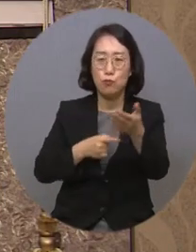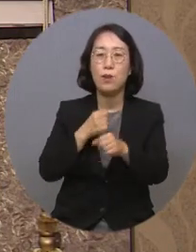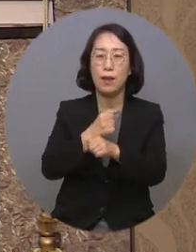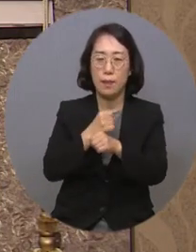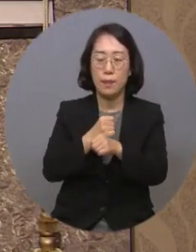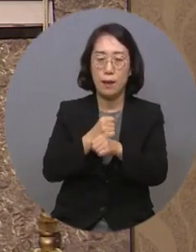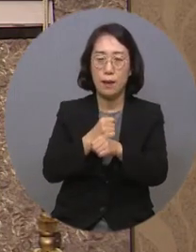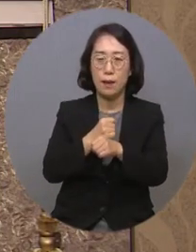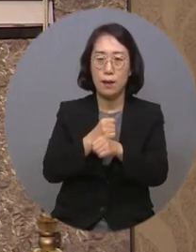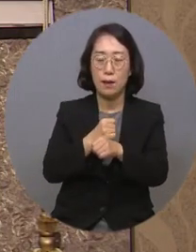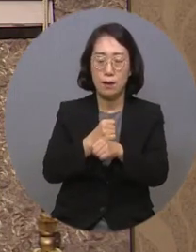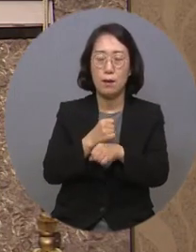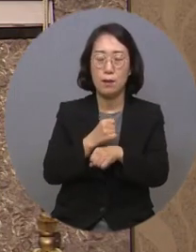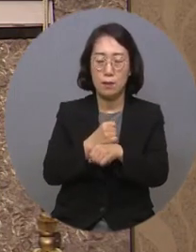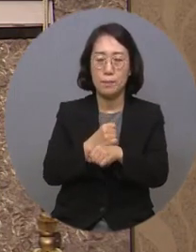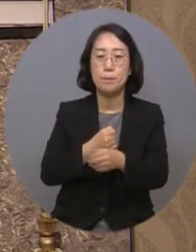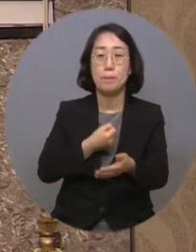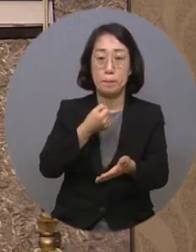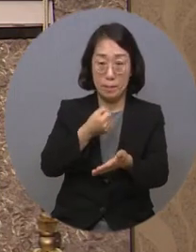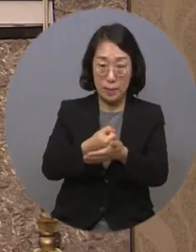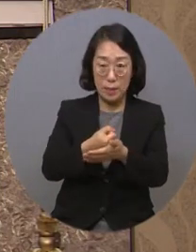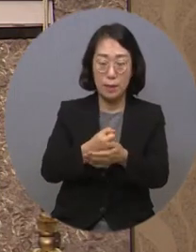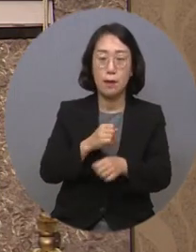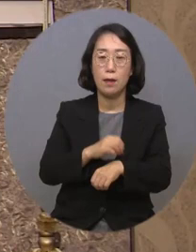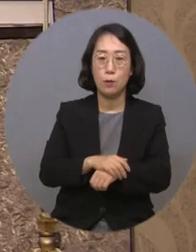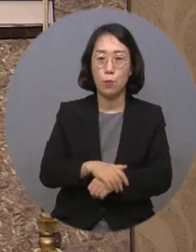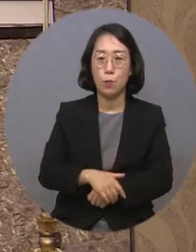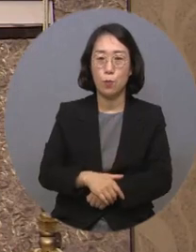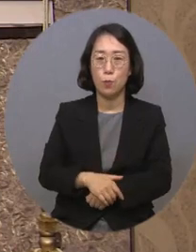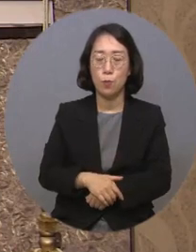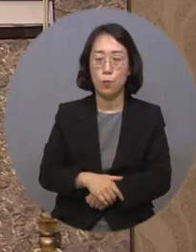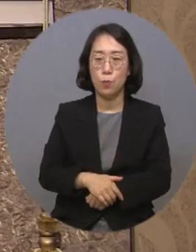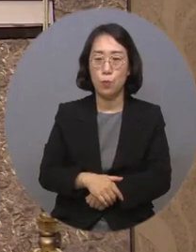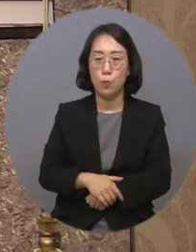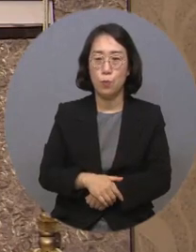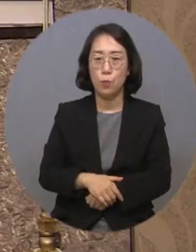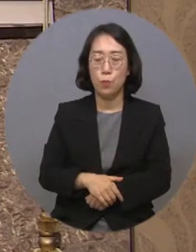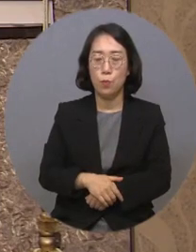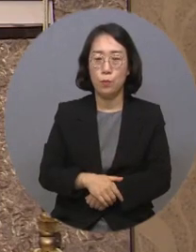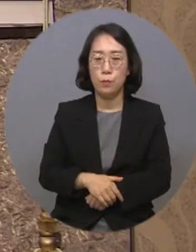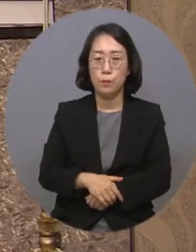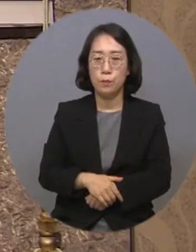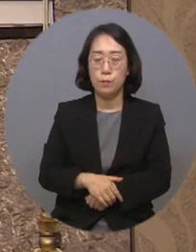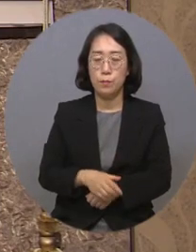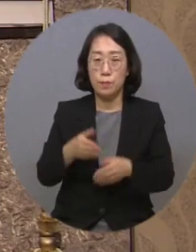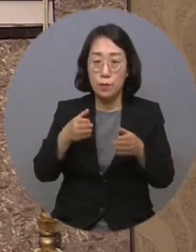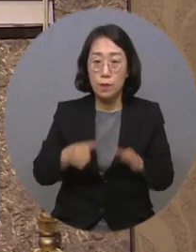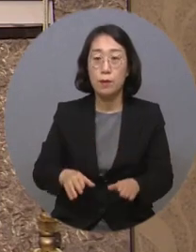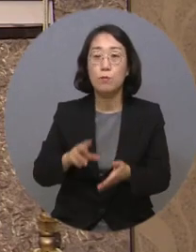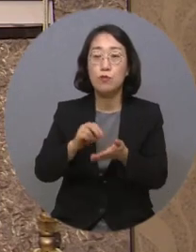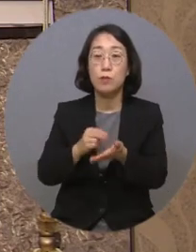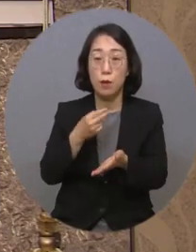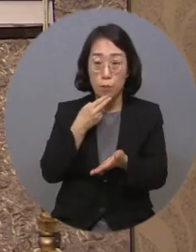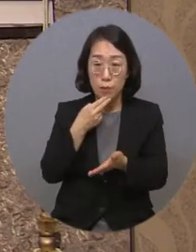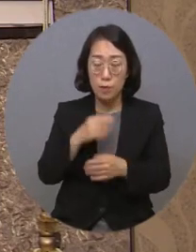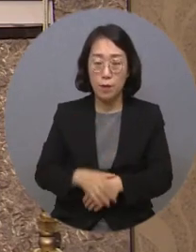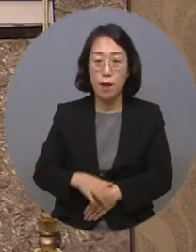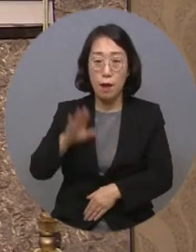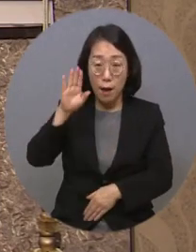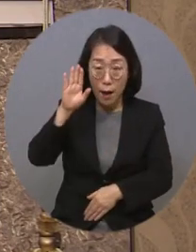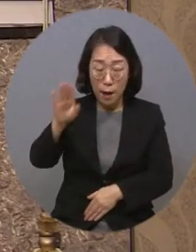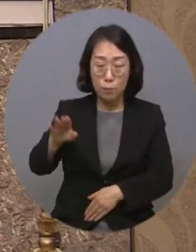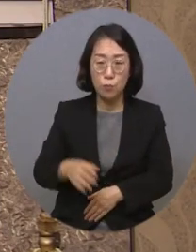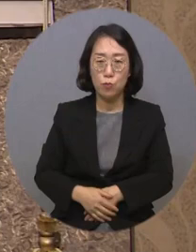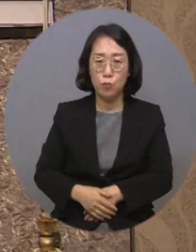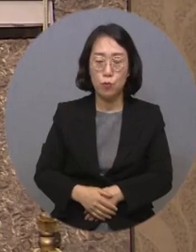그런 결정을 해서 이제 자발적으로. 예, 자발적으로 수술을 해서 이제 뭐 그런 출산의 문제는 없는데 네. 앞으로 이제